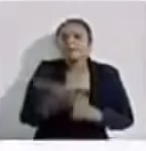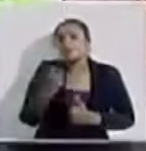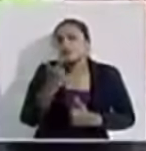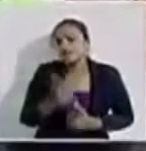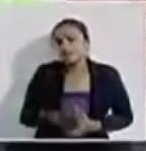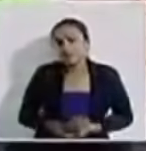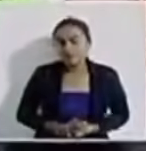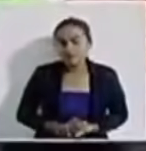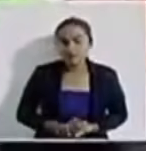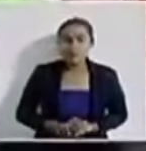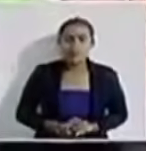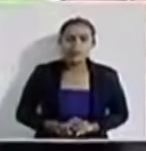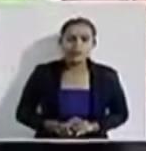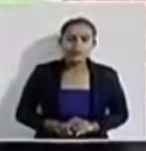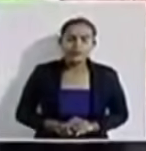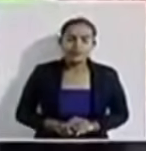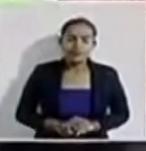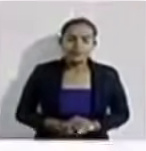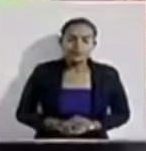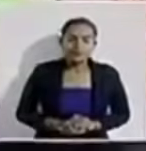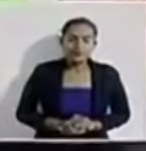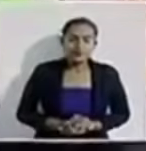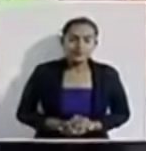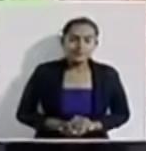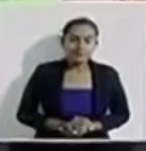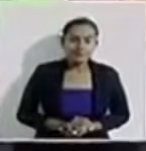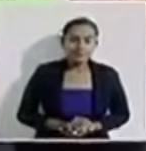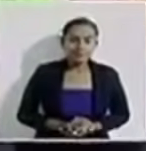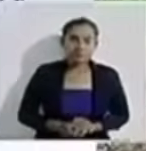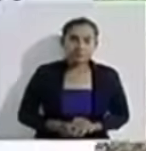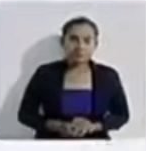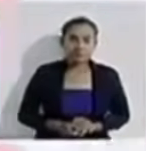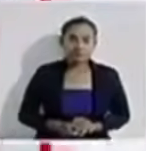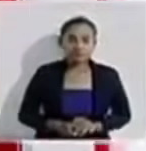කරන්නේ නිකම් පෙදරෝරු මහත්තුරු නෙමෙයි ඉංජිනේරු මහත්තුරු.